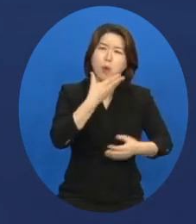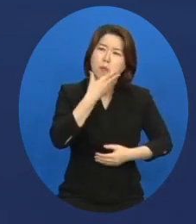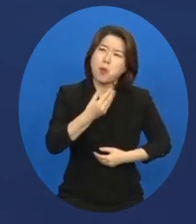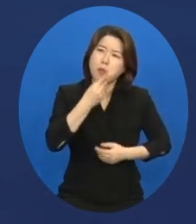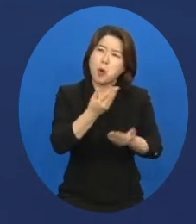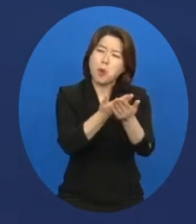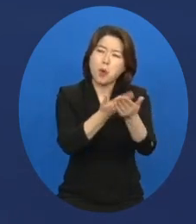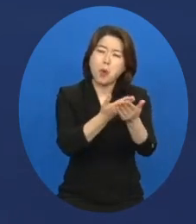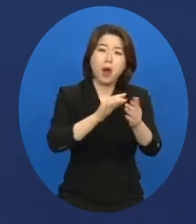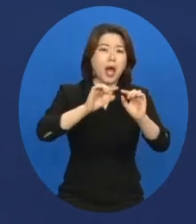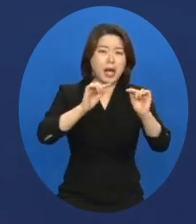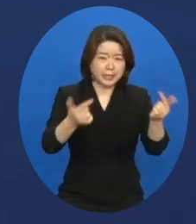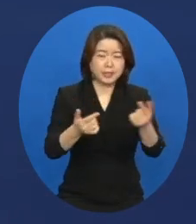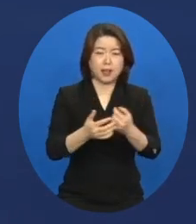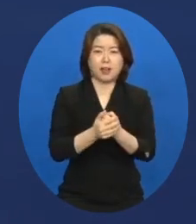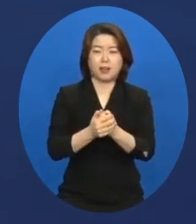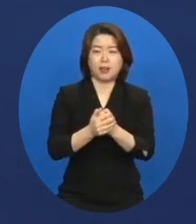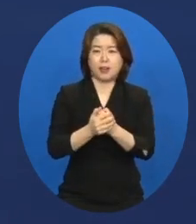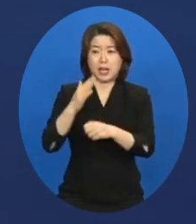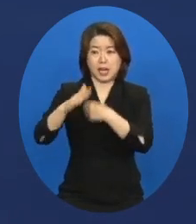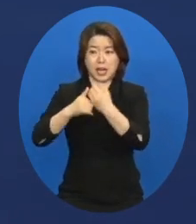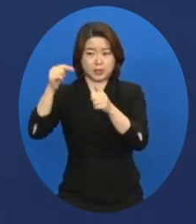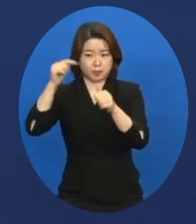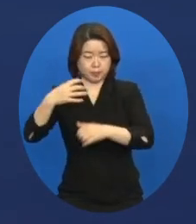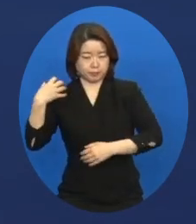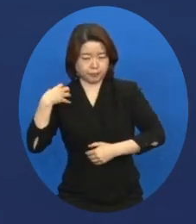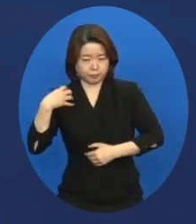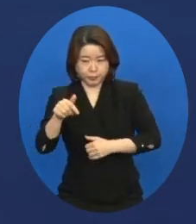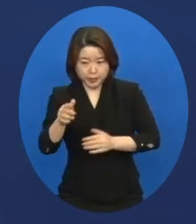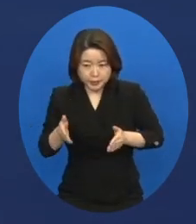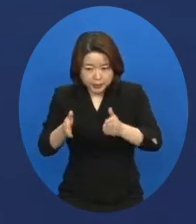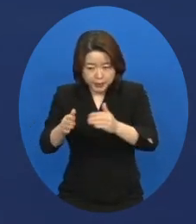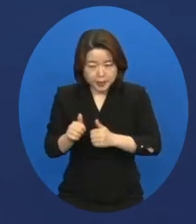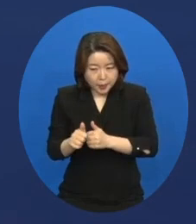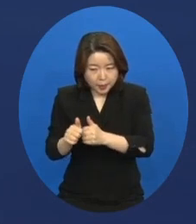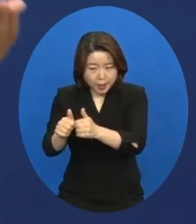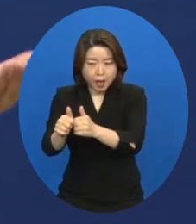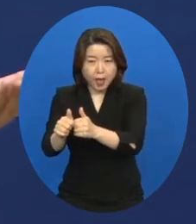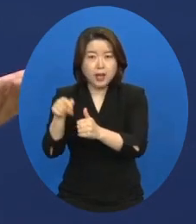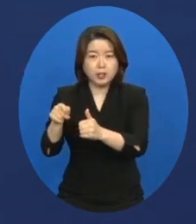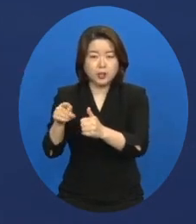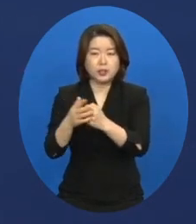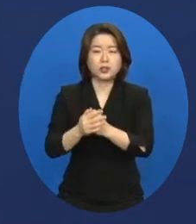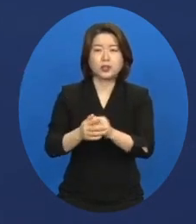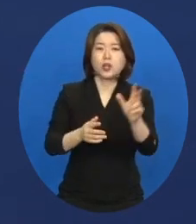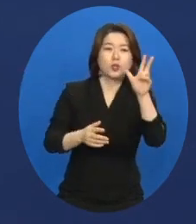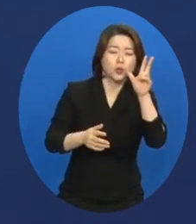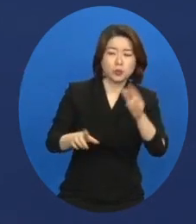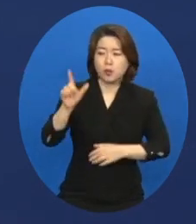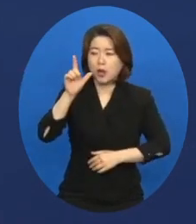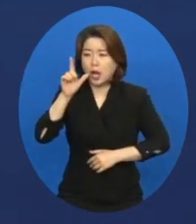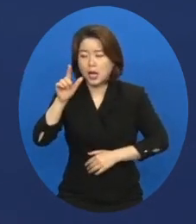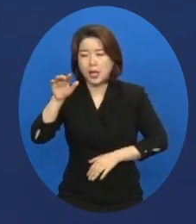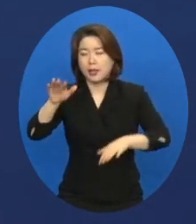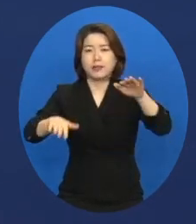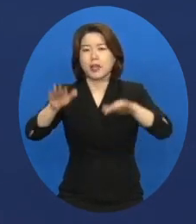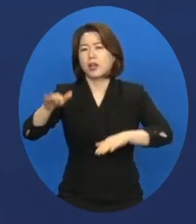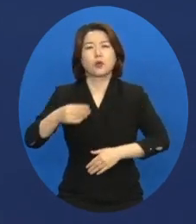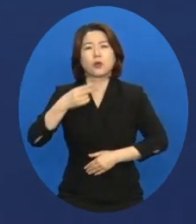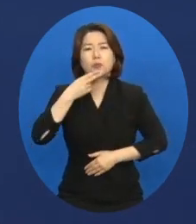않고 사명의 길을 쫓아가는 일에는 여호수아나 갈렙이나 차이가 있을 수